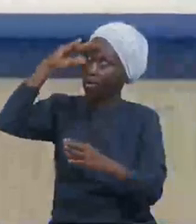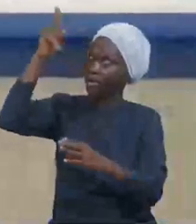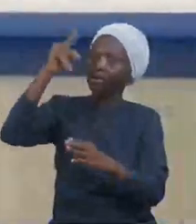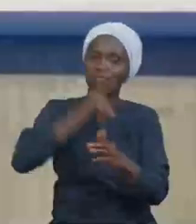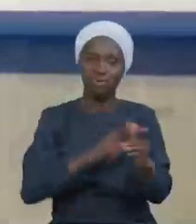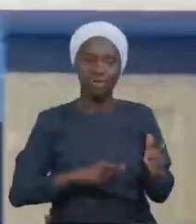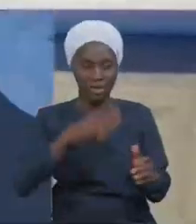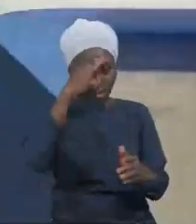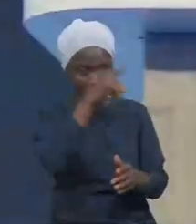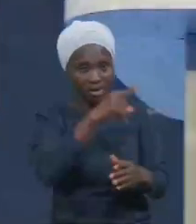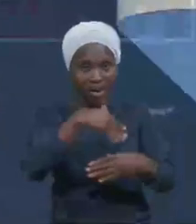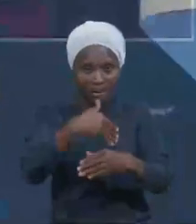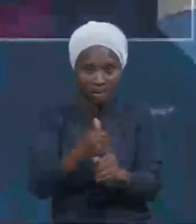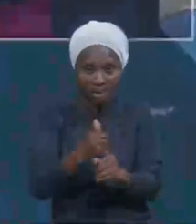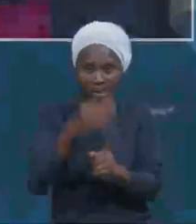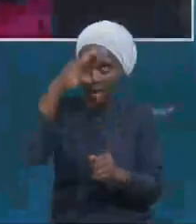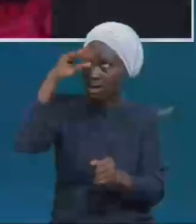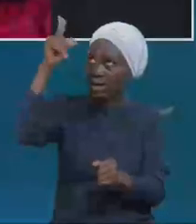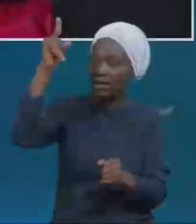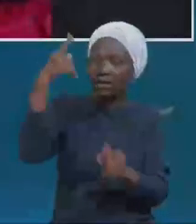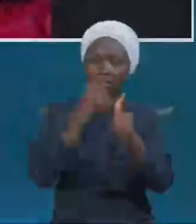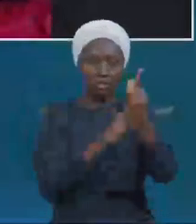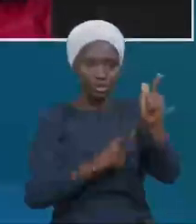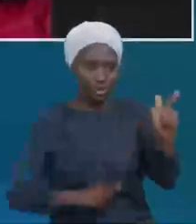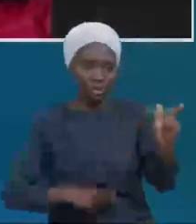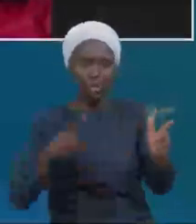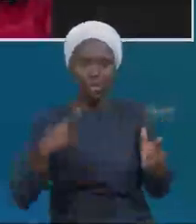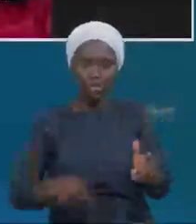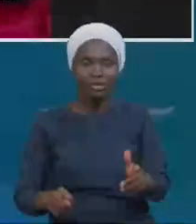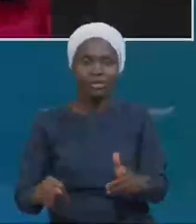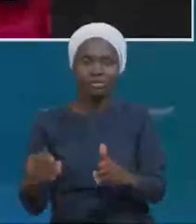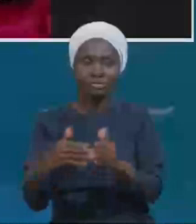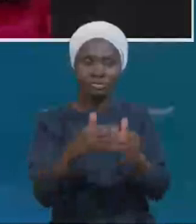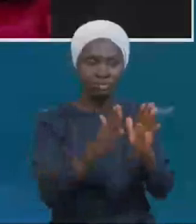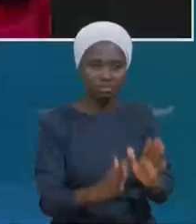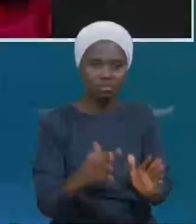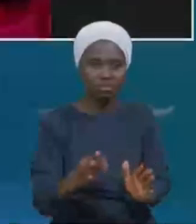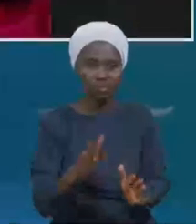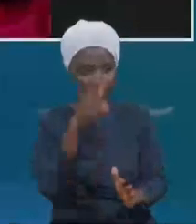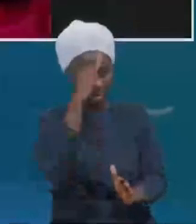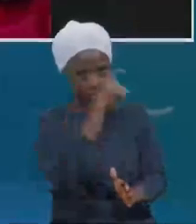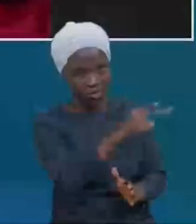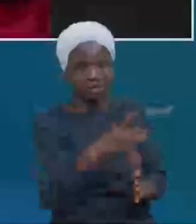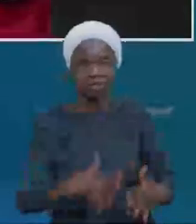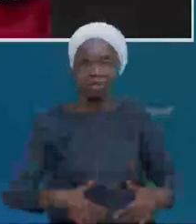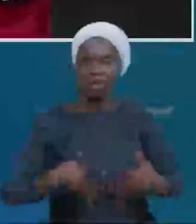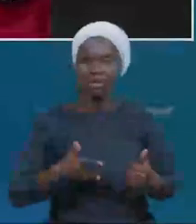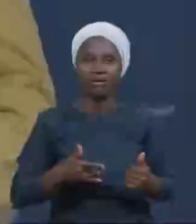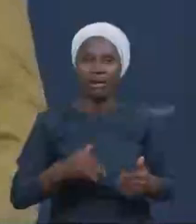Il a fait de lui Seigneur, le directeur de sa vie. Je t'appelle